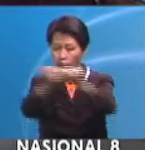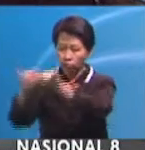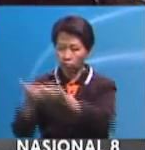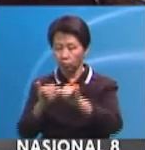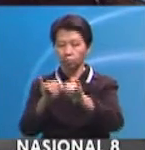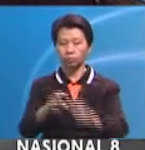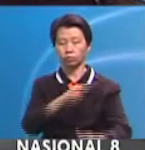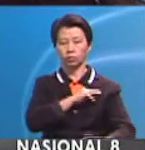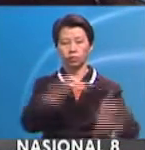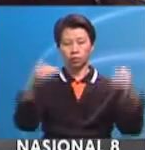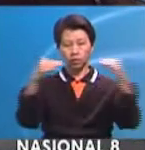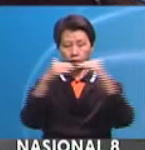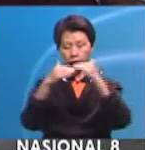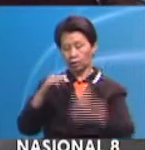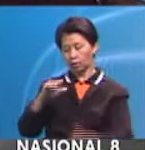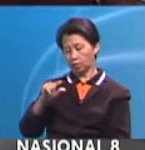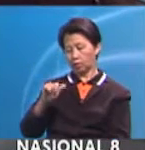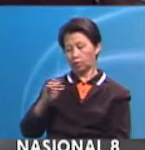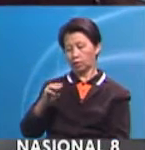menteri keadilan